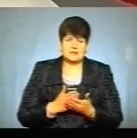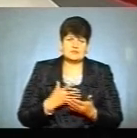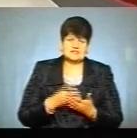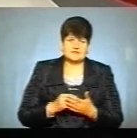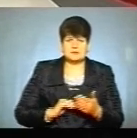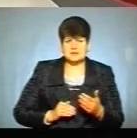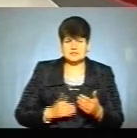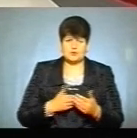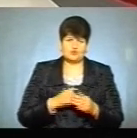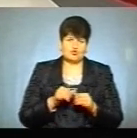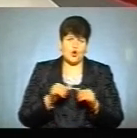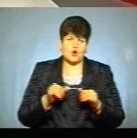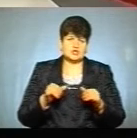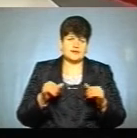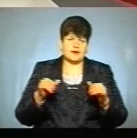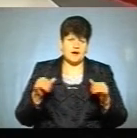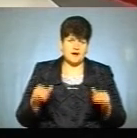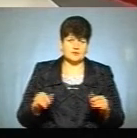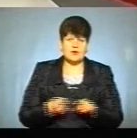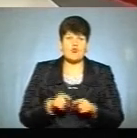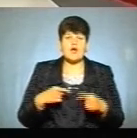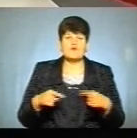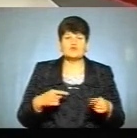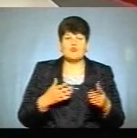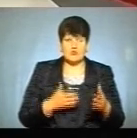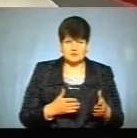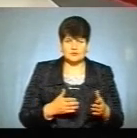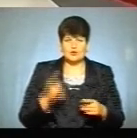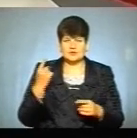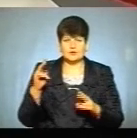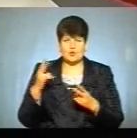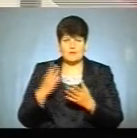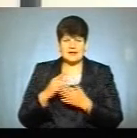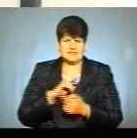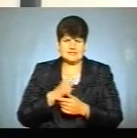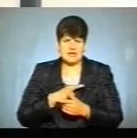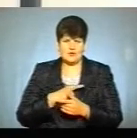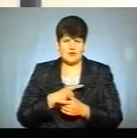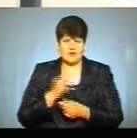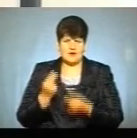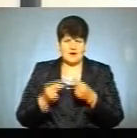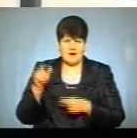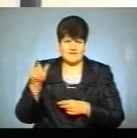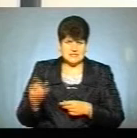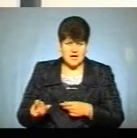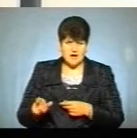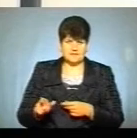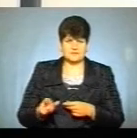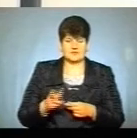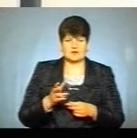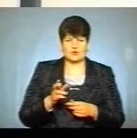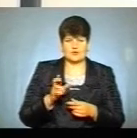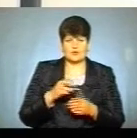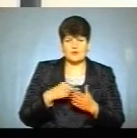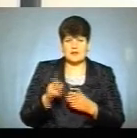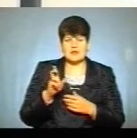хочуть розширятися і десь, знаєте, де як в футболі. Якщо один клуб має сильного гравця і інший має сильного гравця, то Барселона, наприклад,